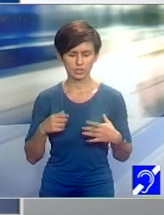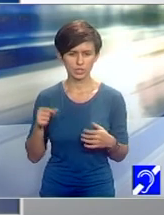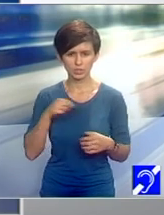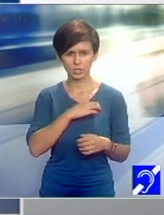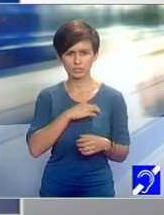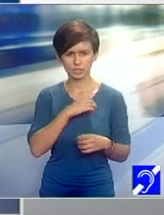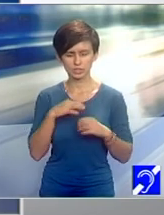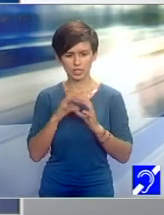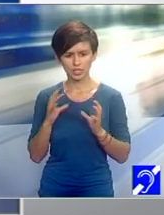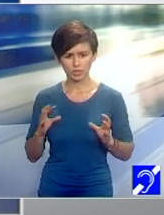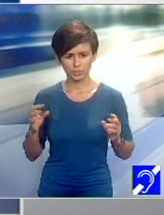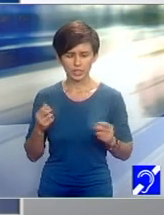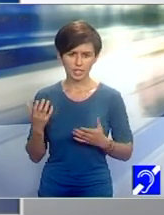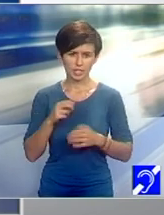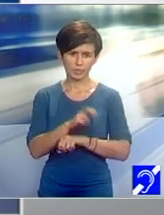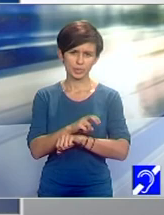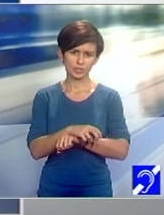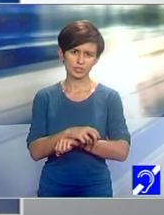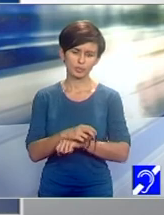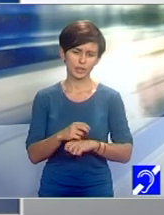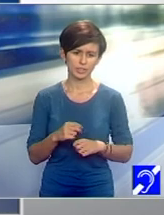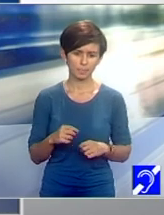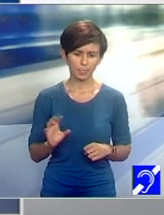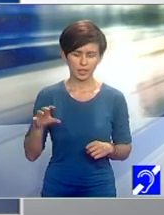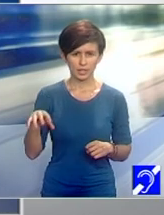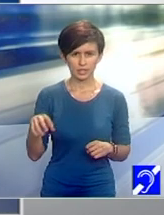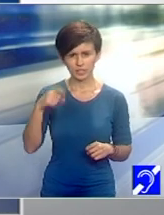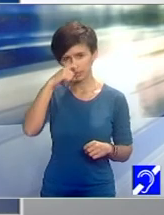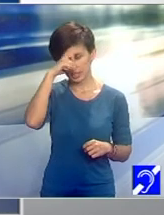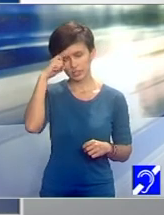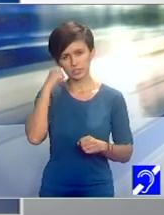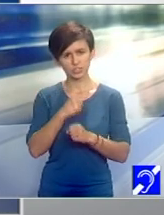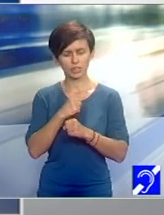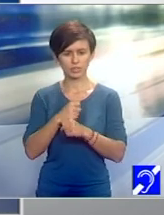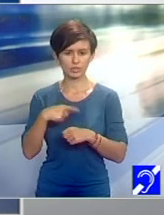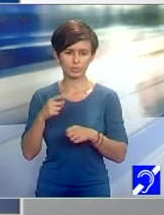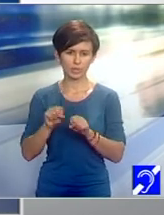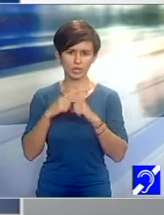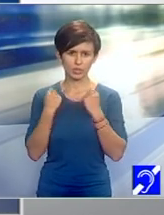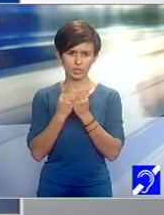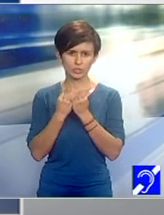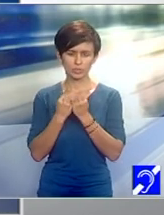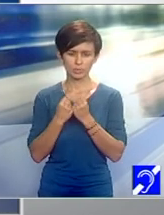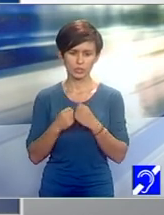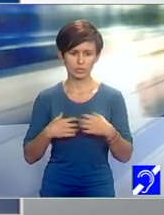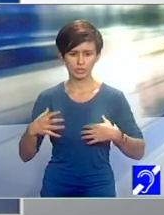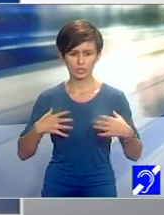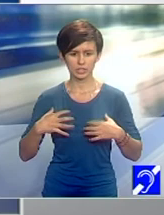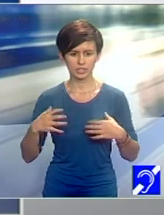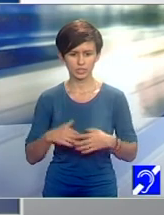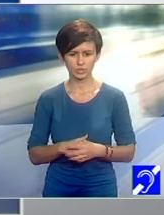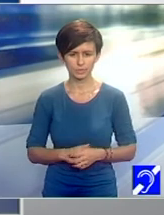Serbia, care au participat la Academia de Vară și au realizat după workshopul parcurs o piesă de teatru,